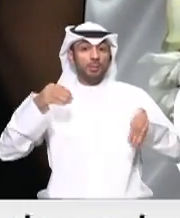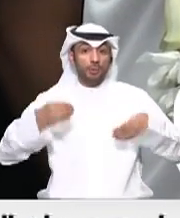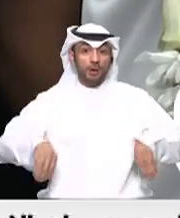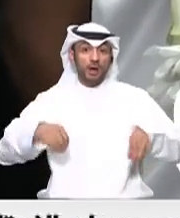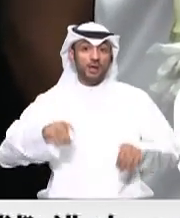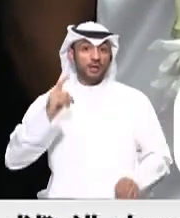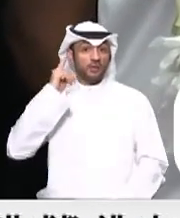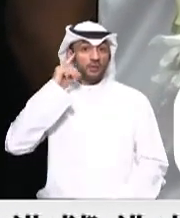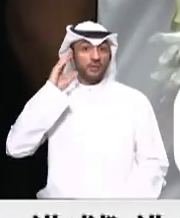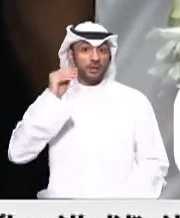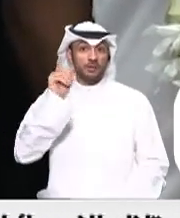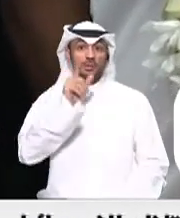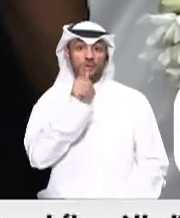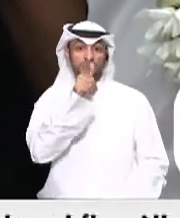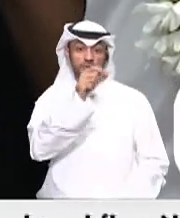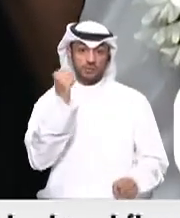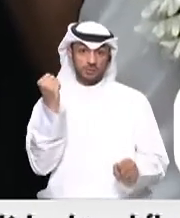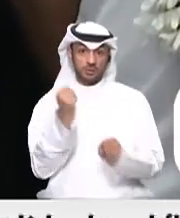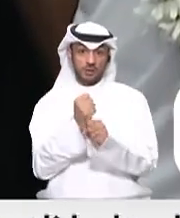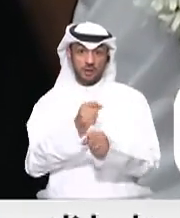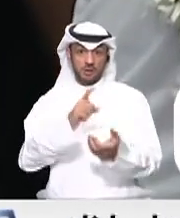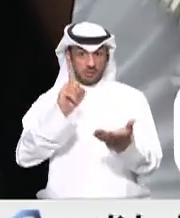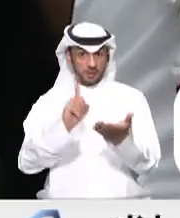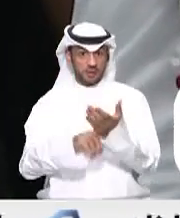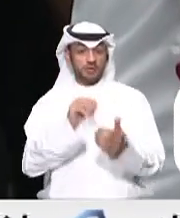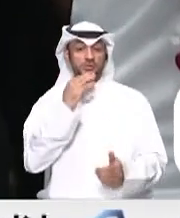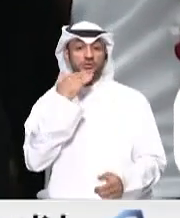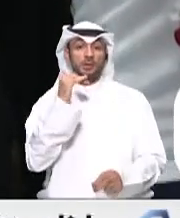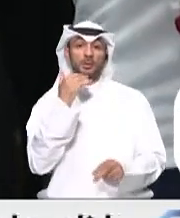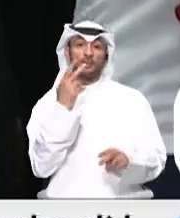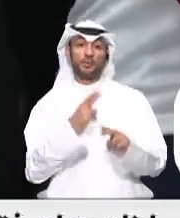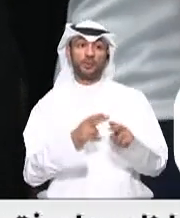الانجاز وروح التحدي من شباب الكويت